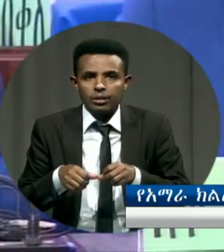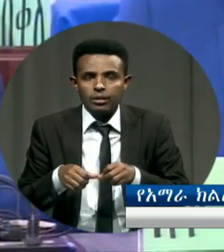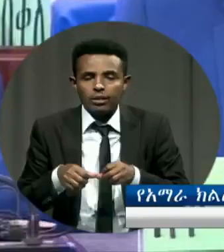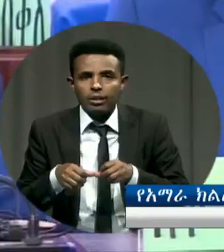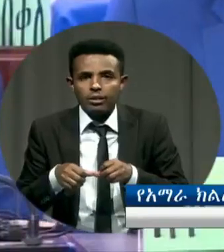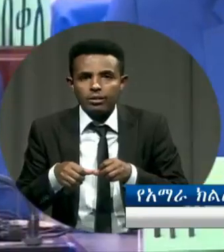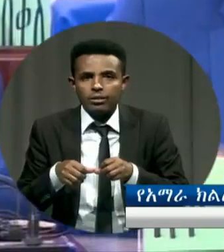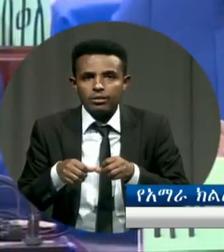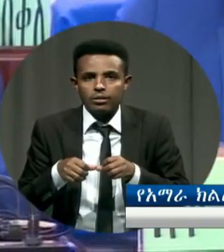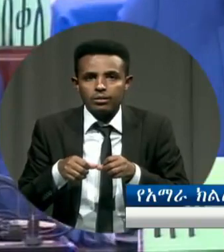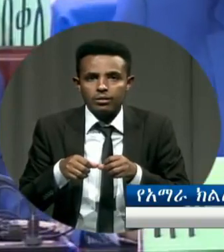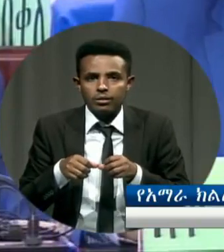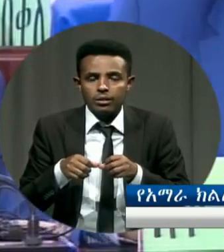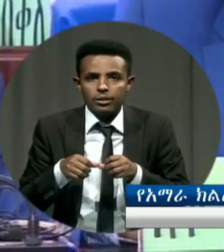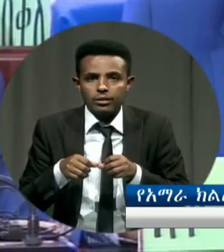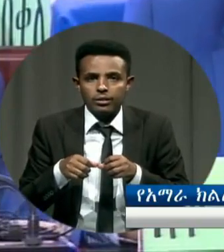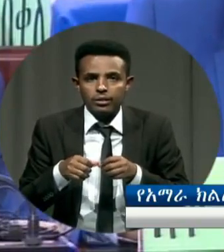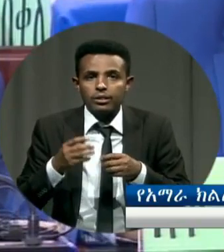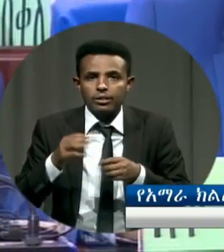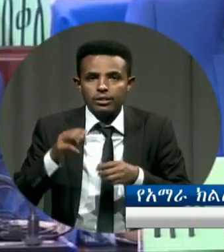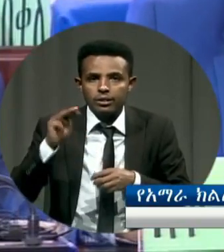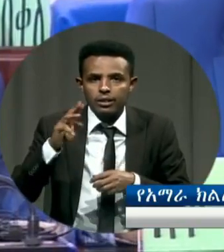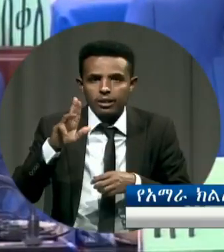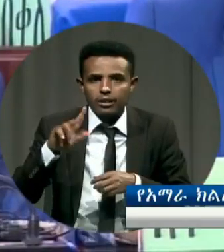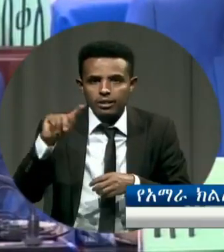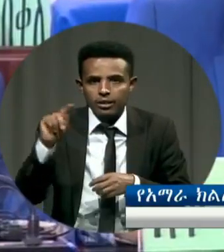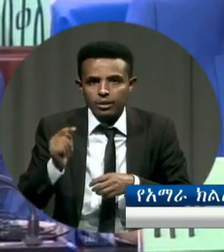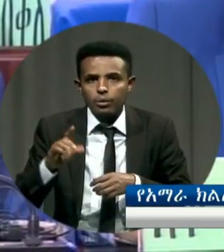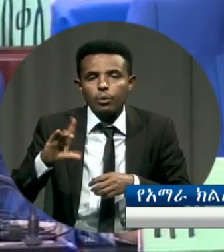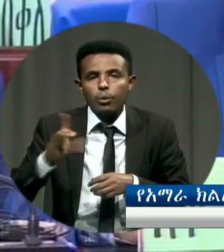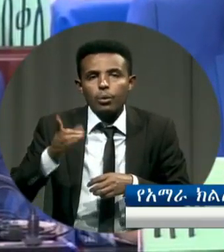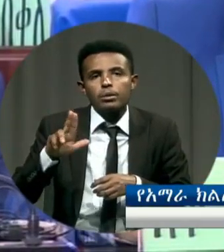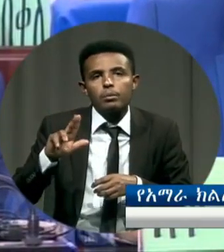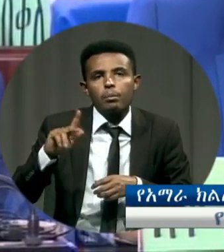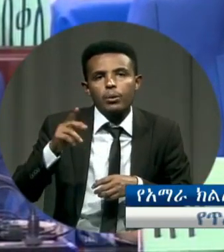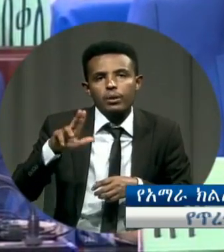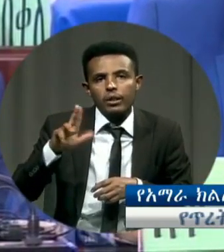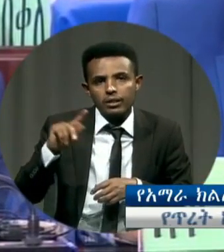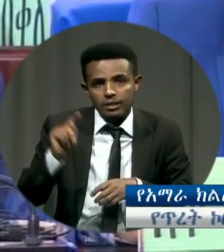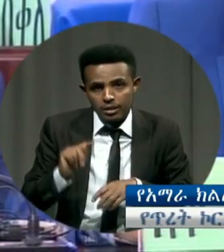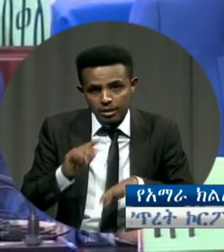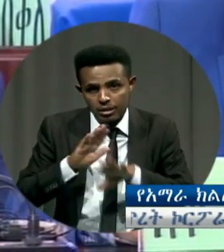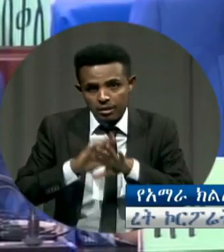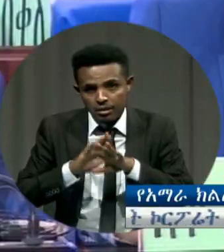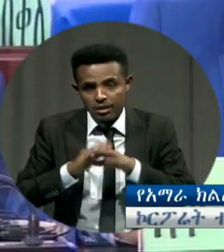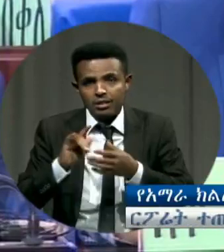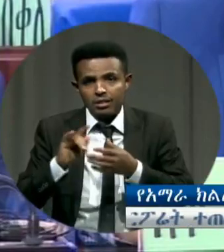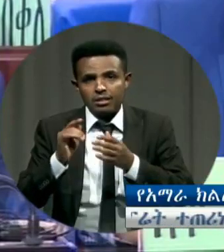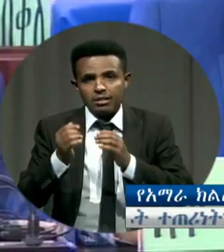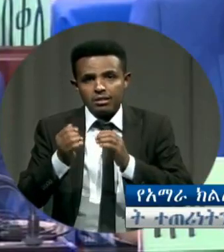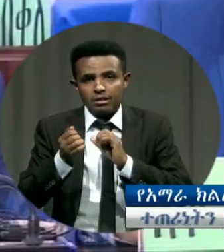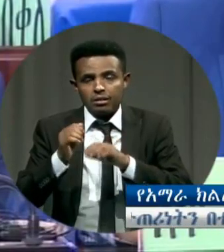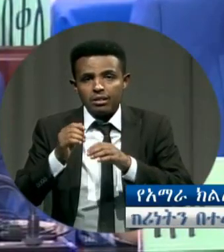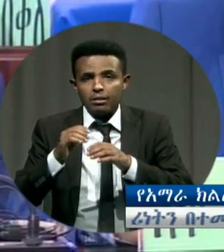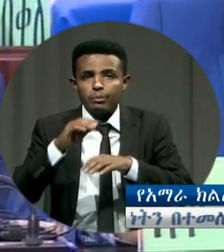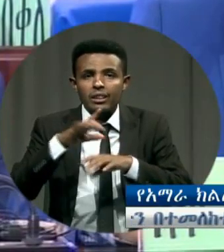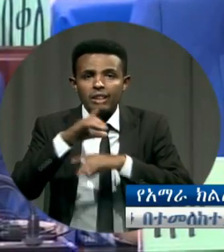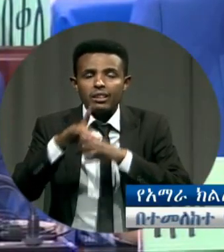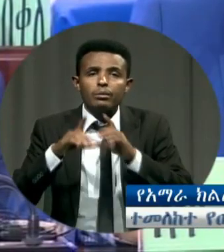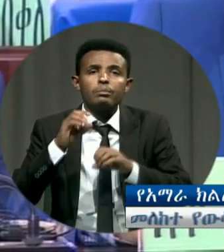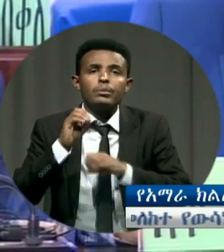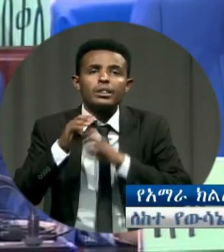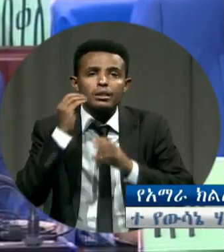እንዲሁም ጥረት ኮርፖሬት በዝርዝር ከተገመገመና ጉልቶች ከተለዩ በኋላ በክልሉ ምክር ቤት ተጠሪ መሆን